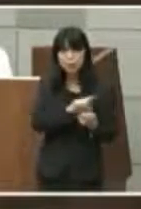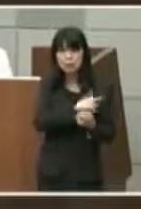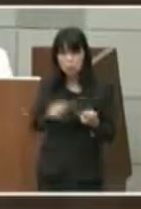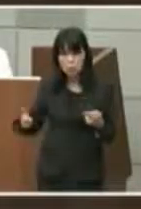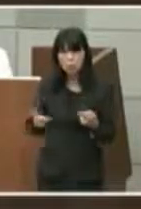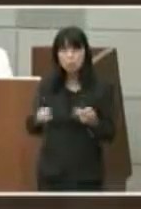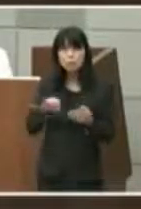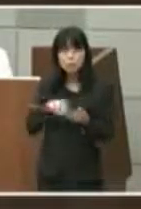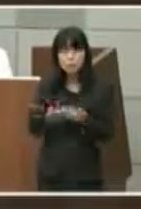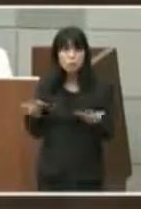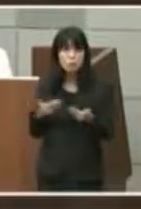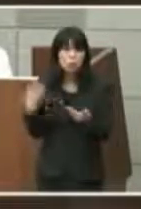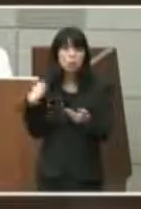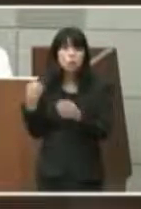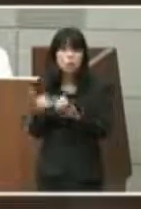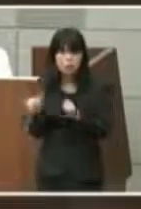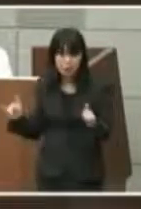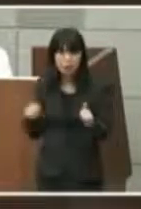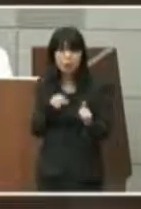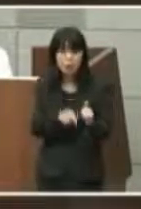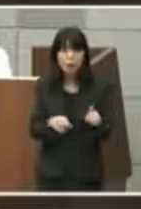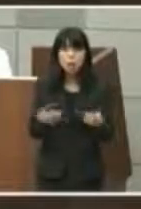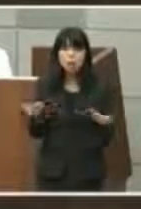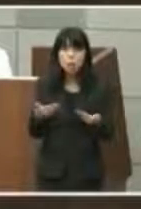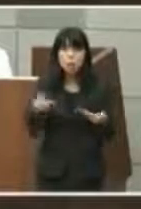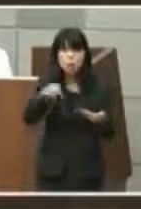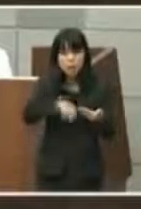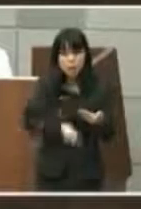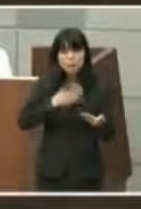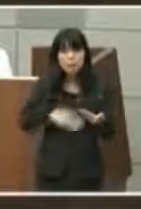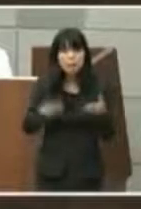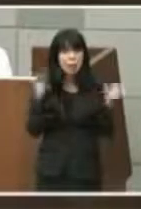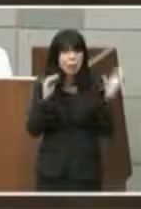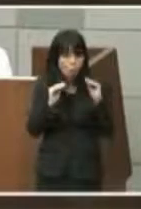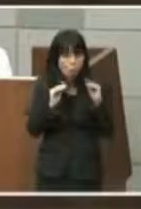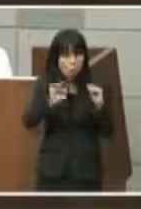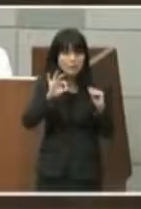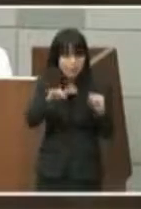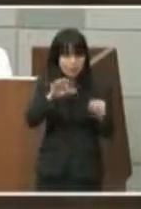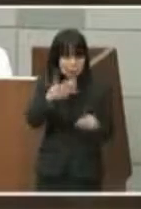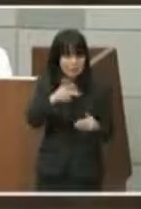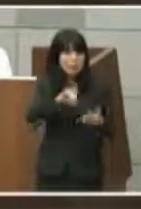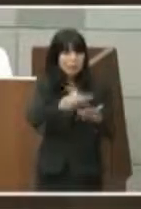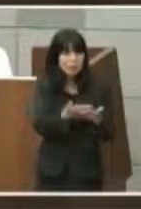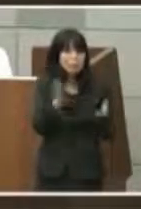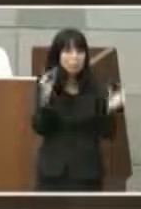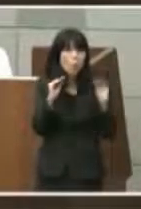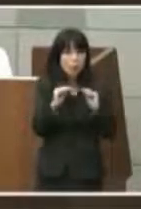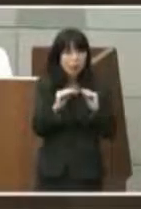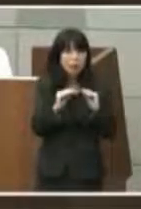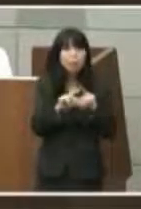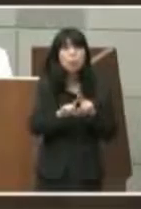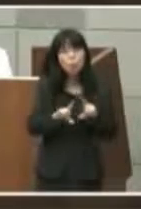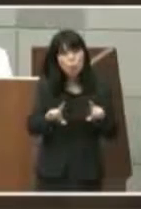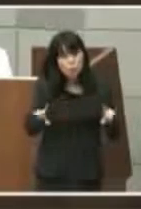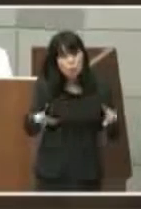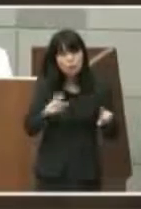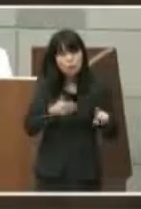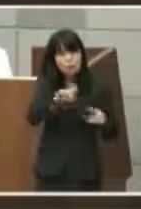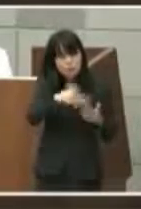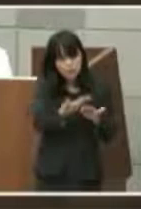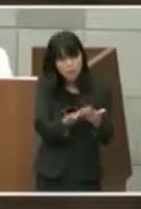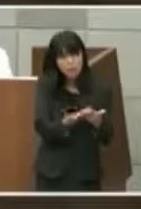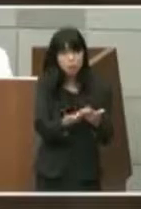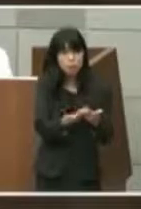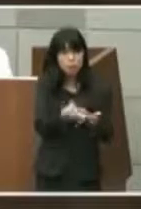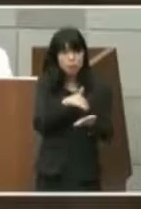従事する者が業務の過程で知り得た情報、いわゆる市税情報につきましては当然に市税の